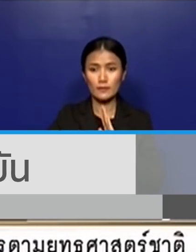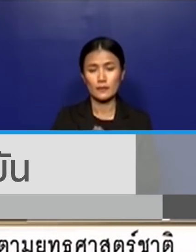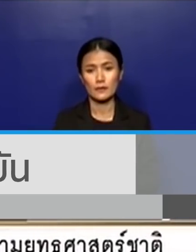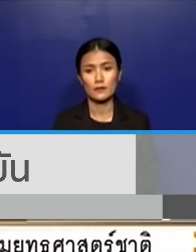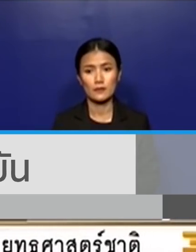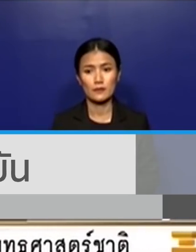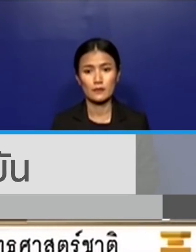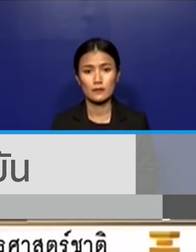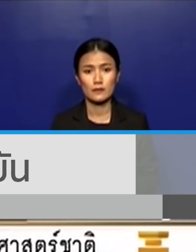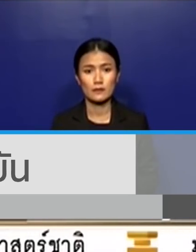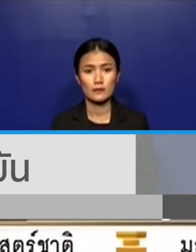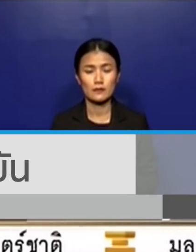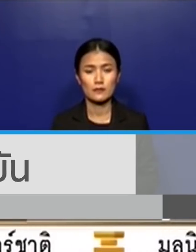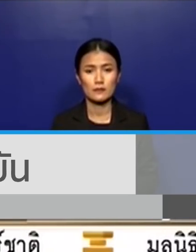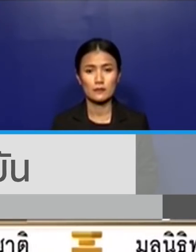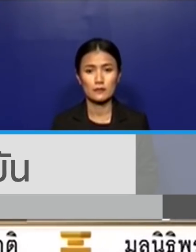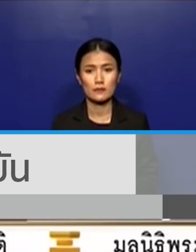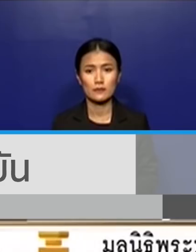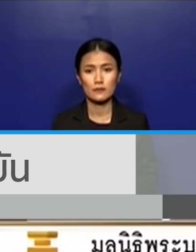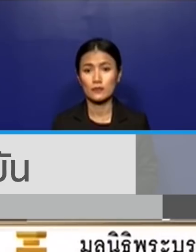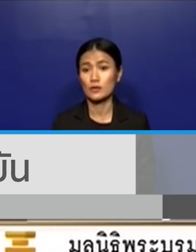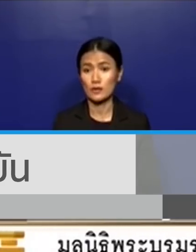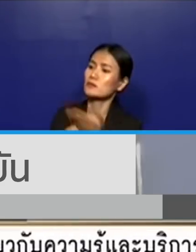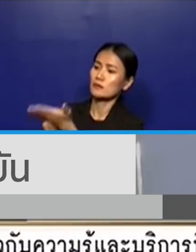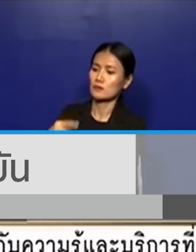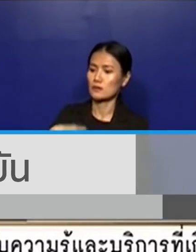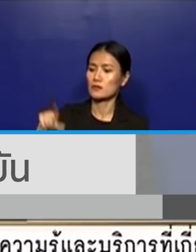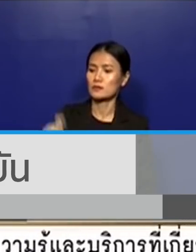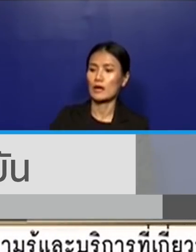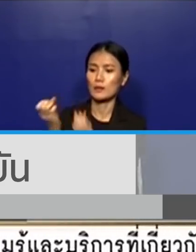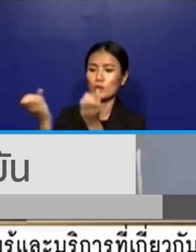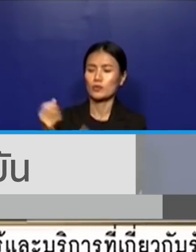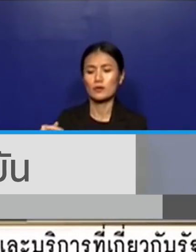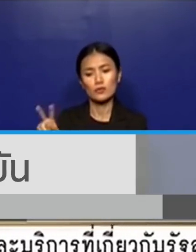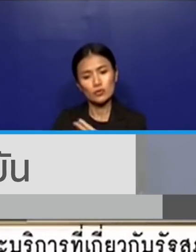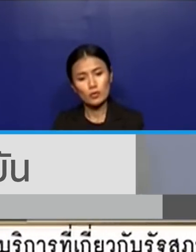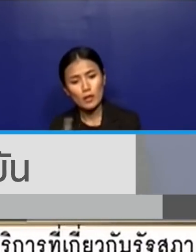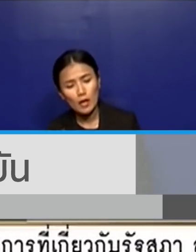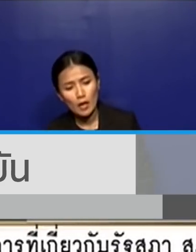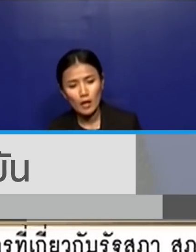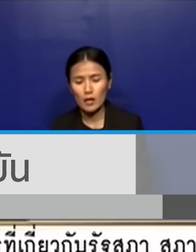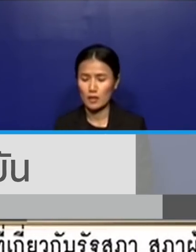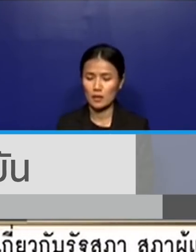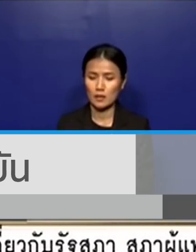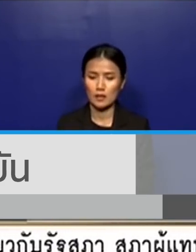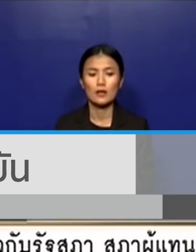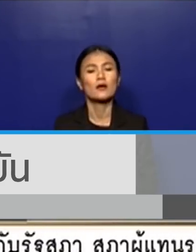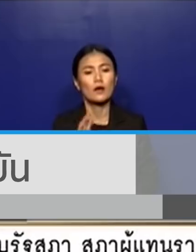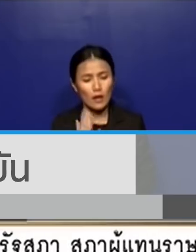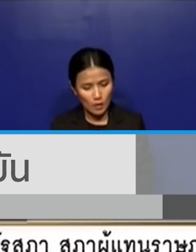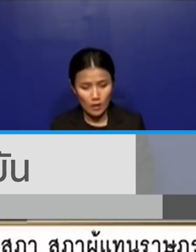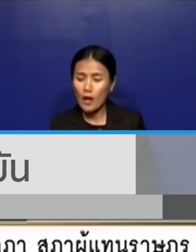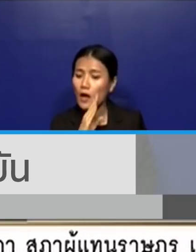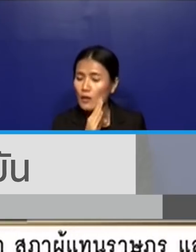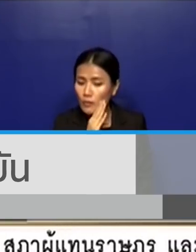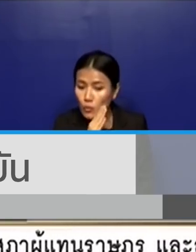เนี่ยก็ทักท้วงว่าประธานสภาวินิจฉัยแล้วอ่านยติได้ทุกตัวอักษรหากว่าไม่ครบถ้วน